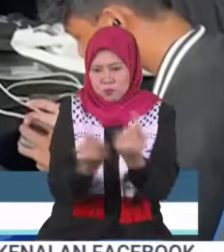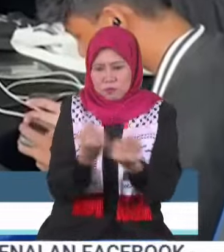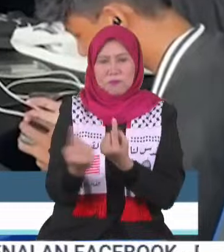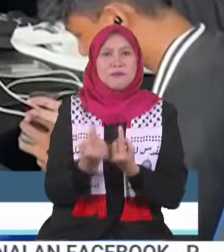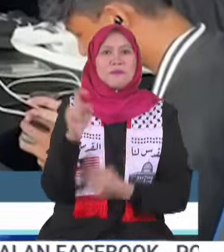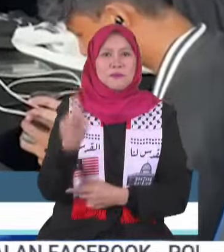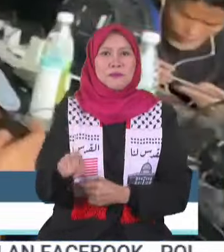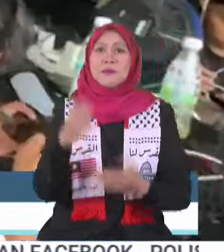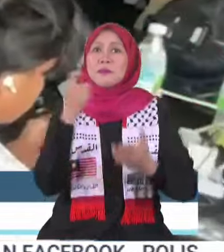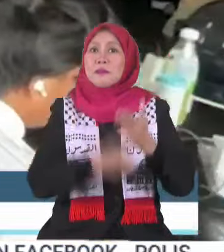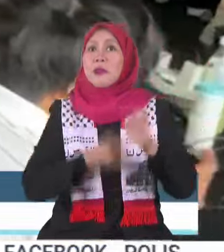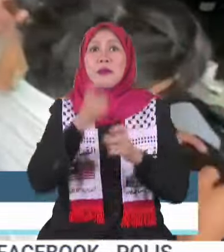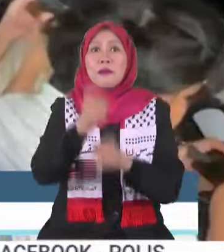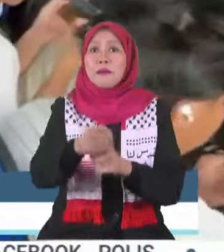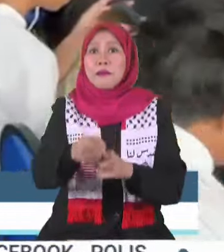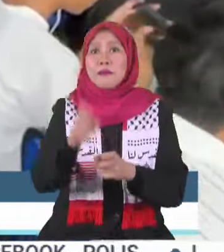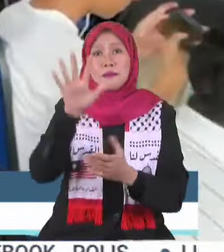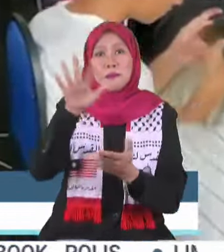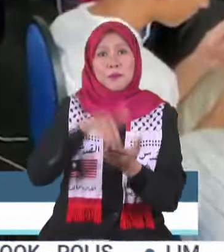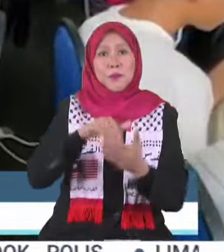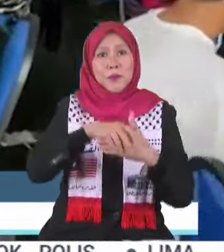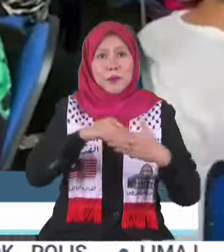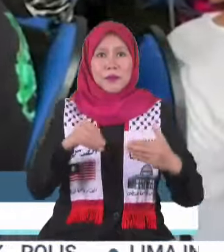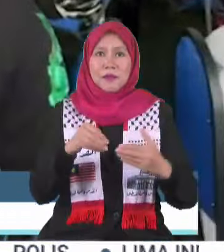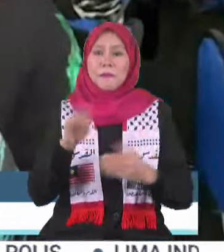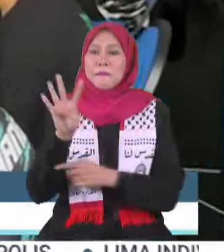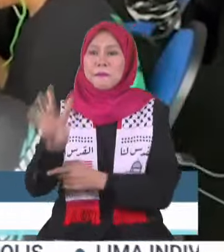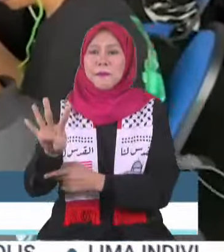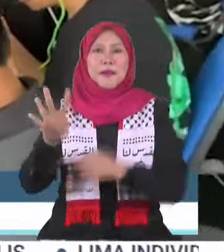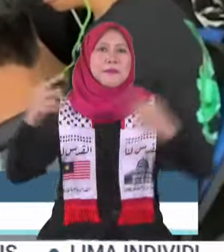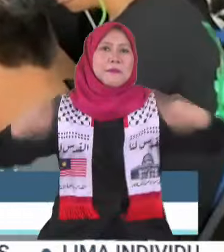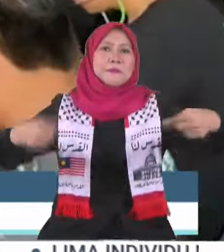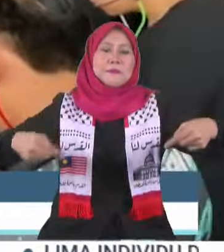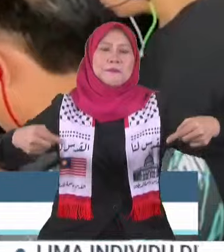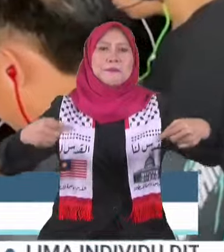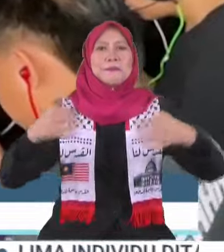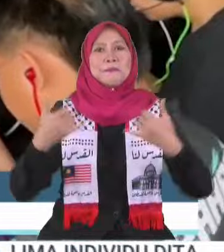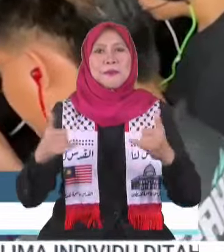hadiah ditawarkan berjumlah RM5,000 menerusi 4 permainan.